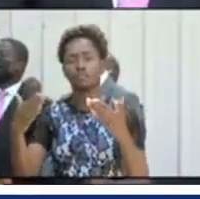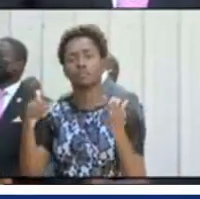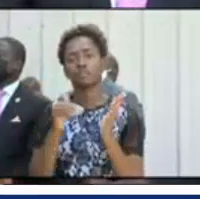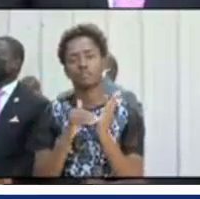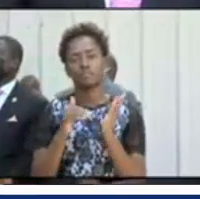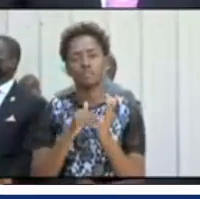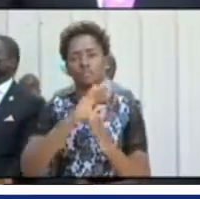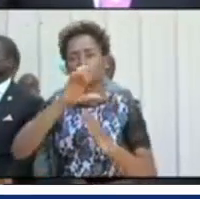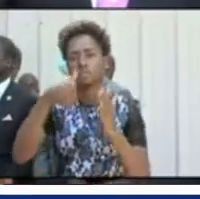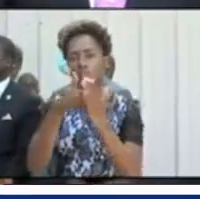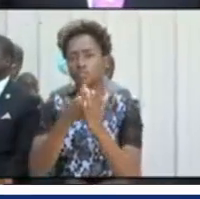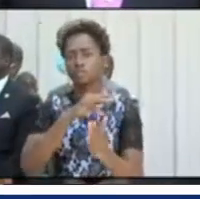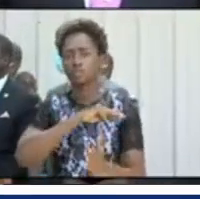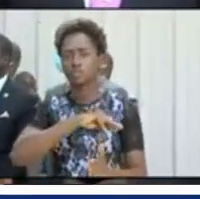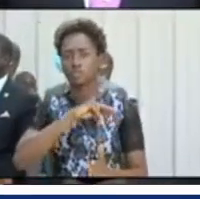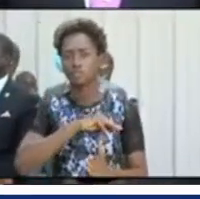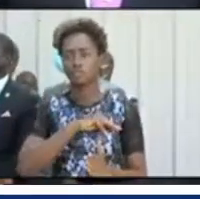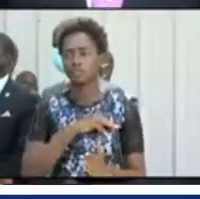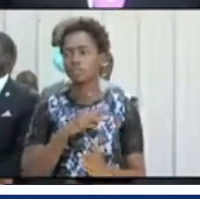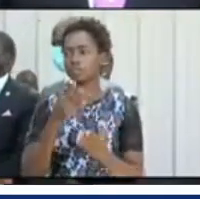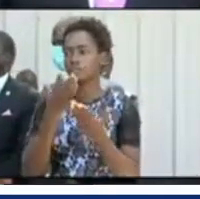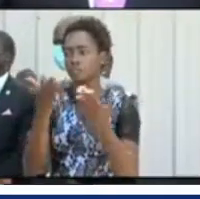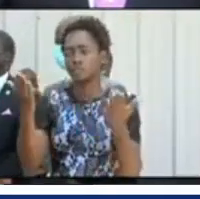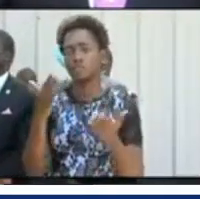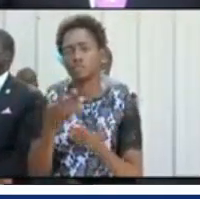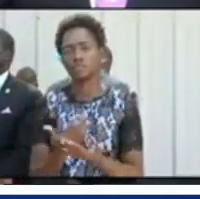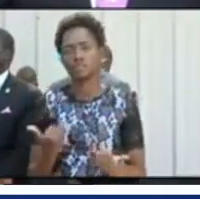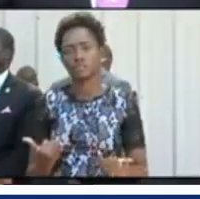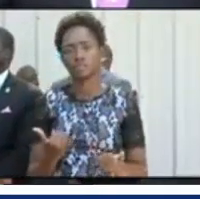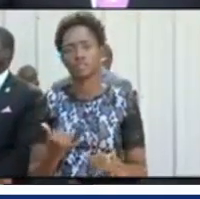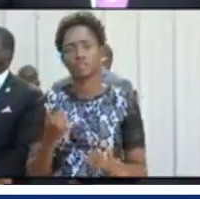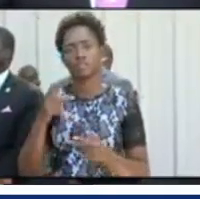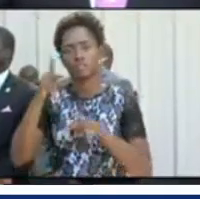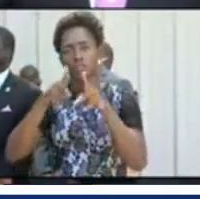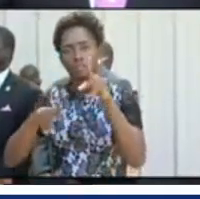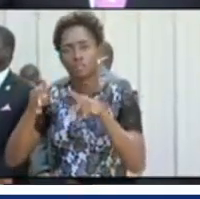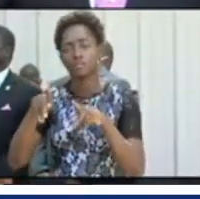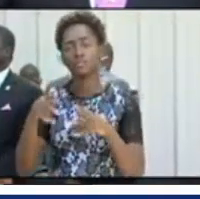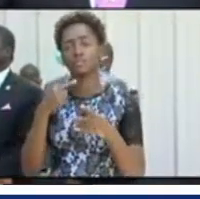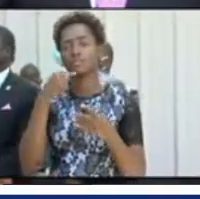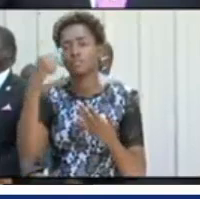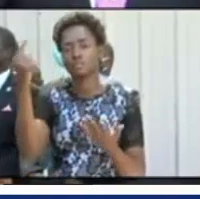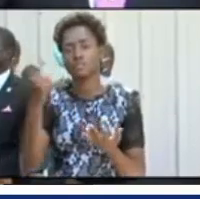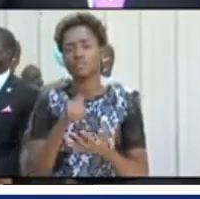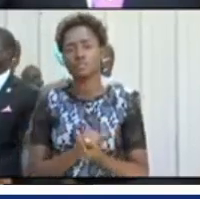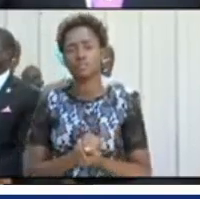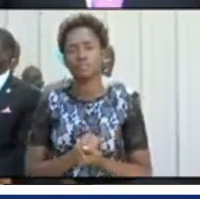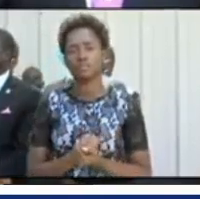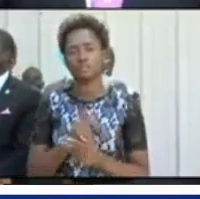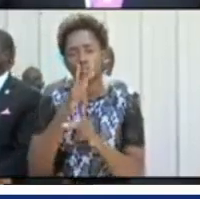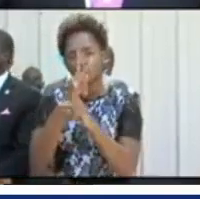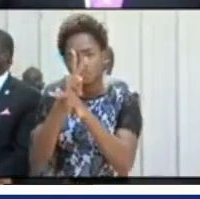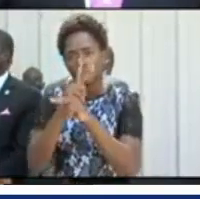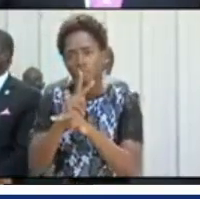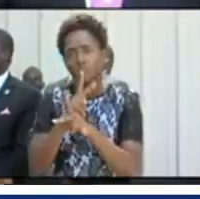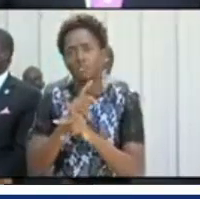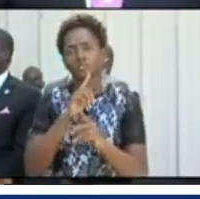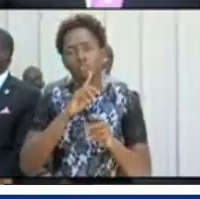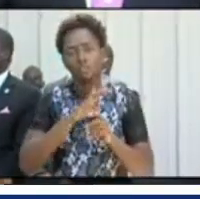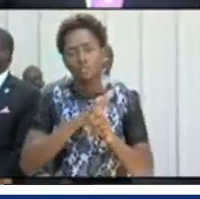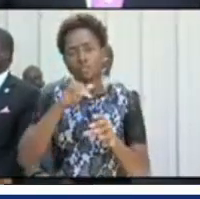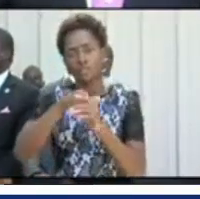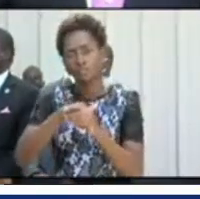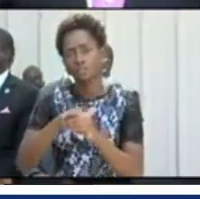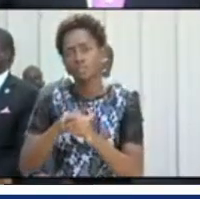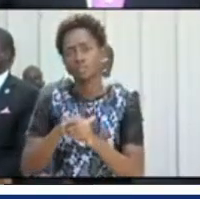encore tout membre presse qui était présent population m'a dit nous qu'il de confiance nous